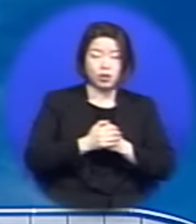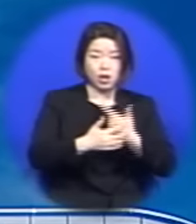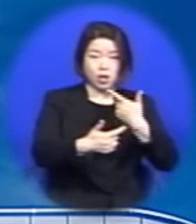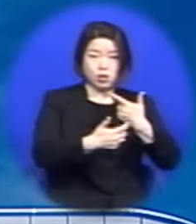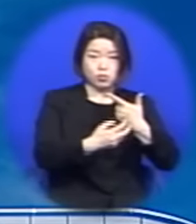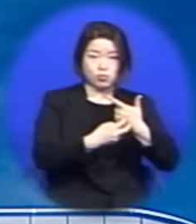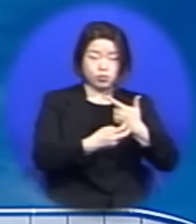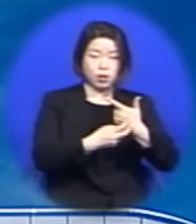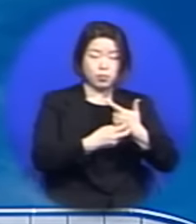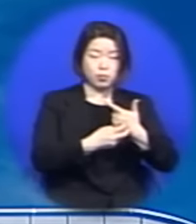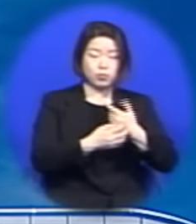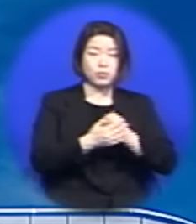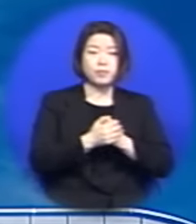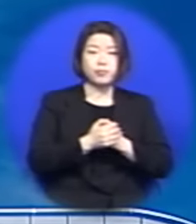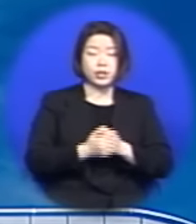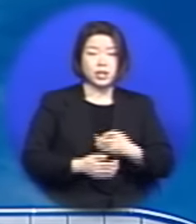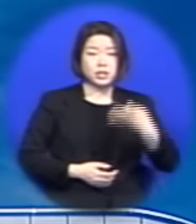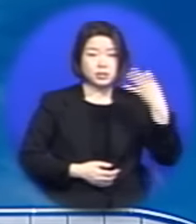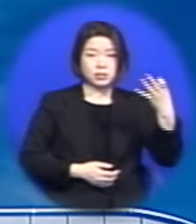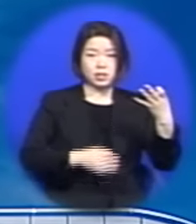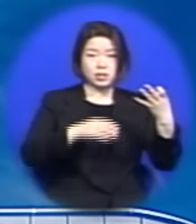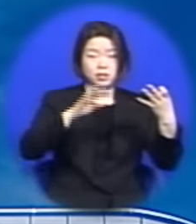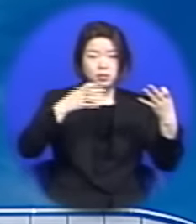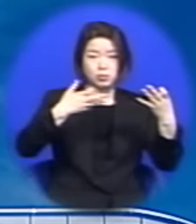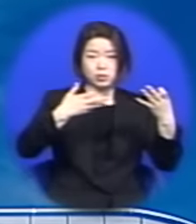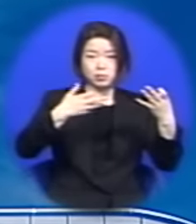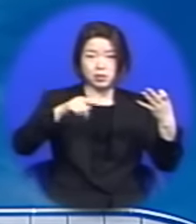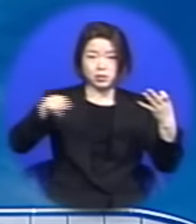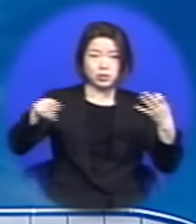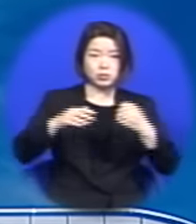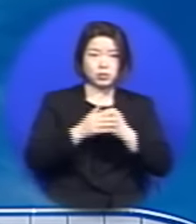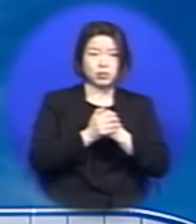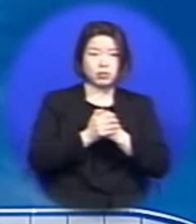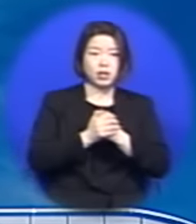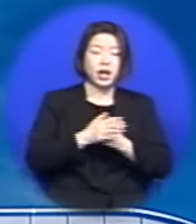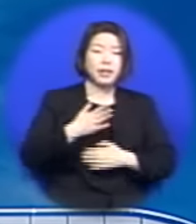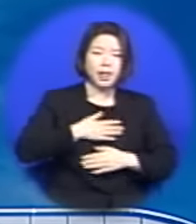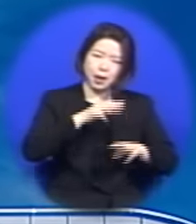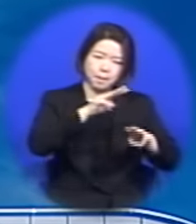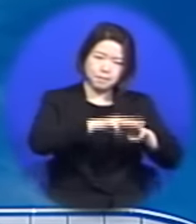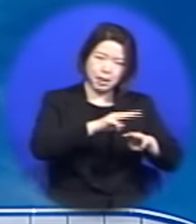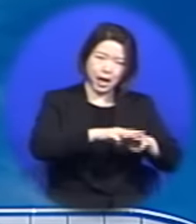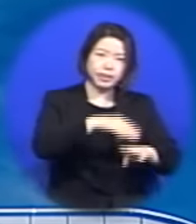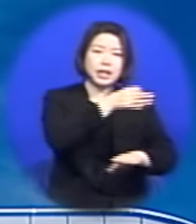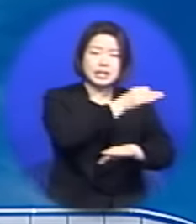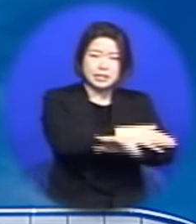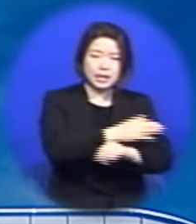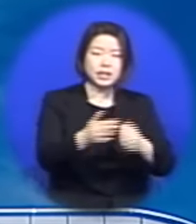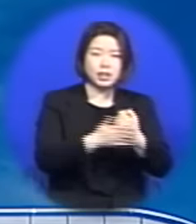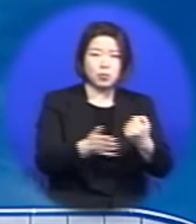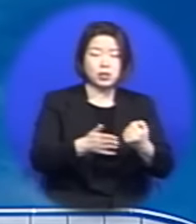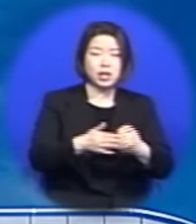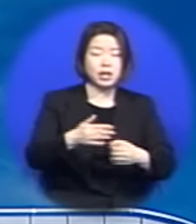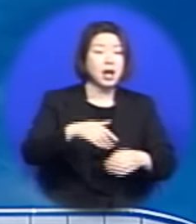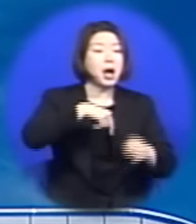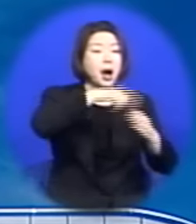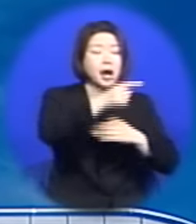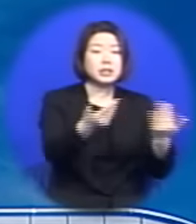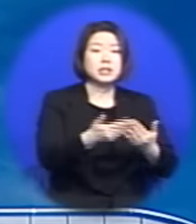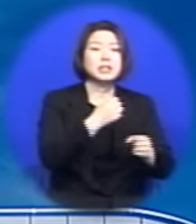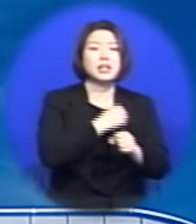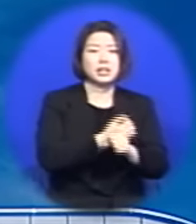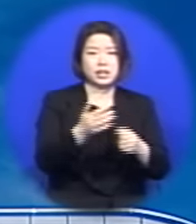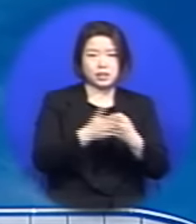16장 아 14장 18절부터 나는 밭을 음에 아무래도 나가 보아야 하겠으니 청컨데 나를